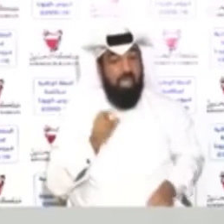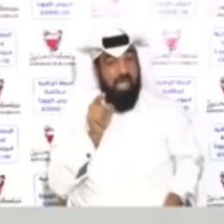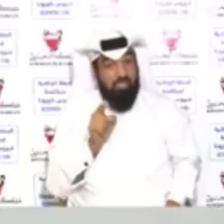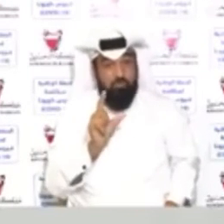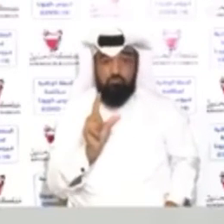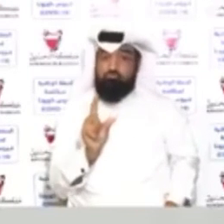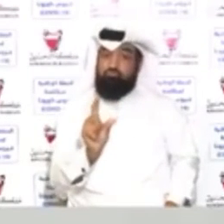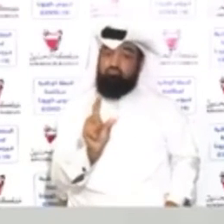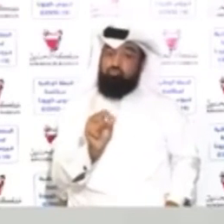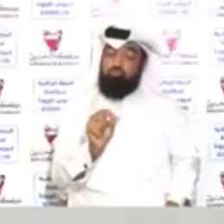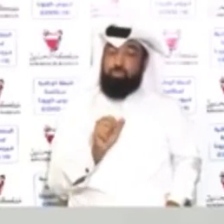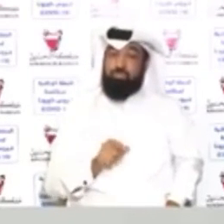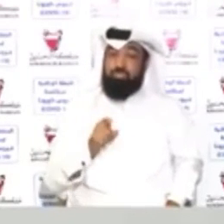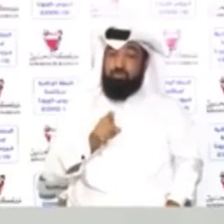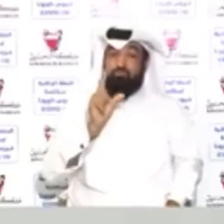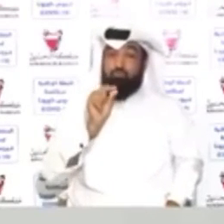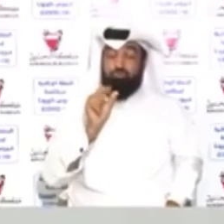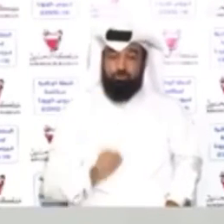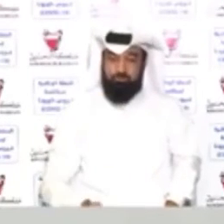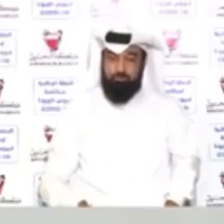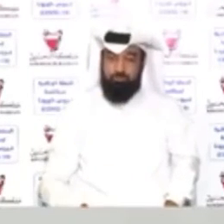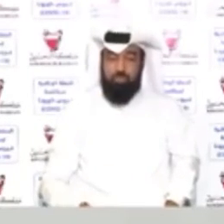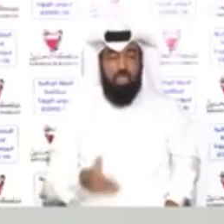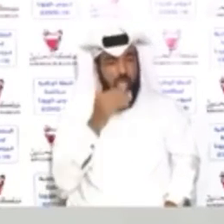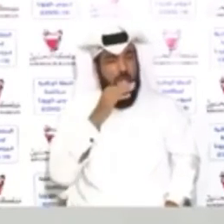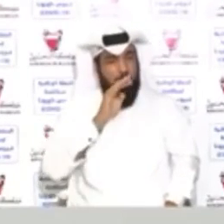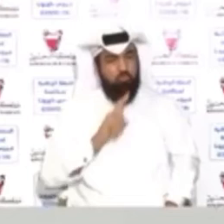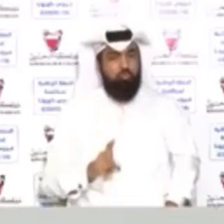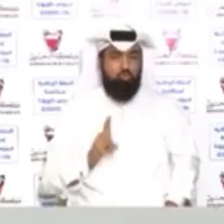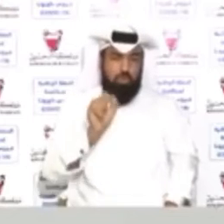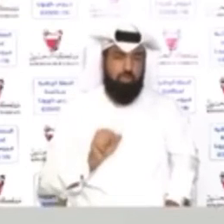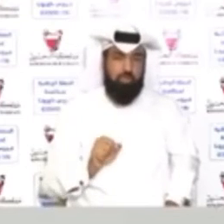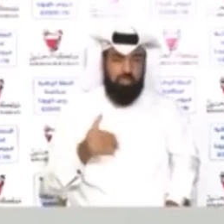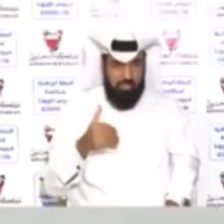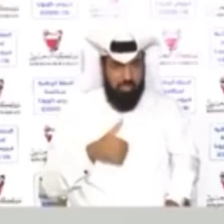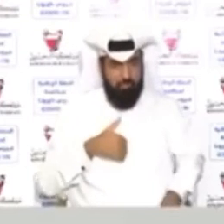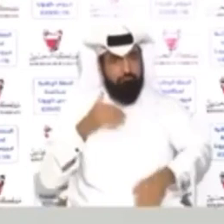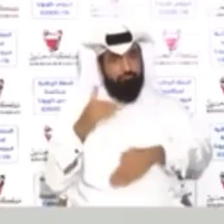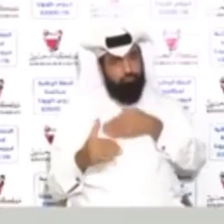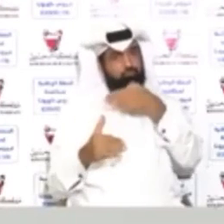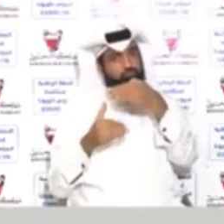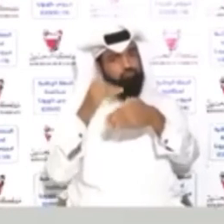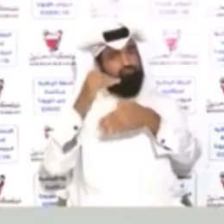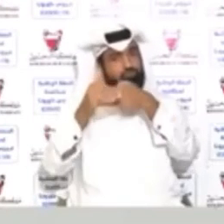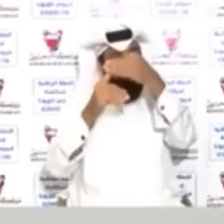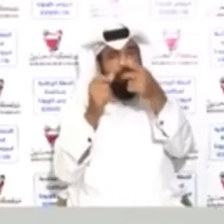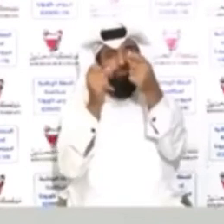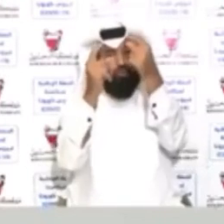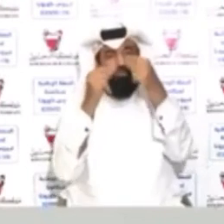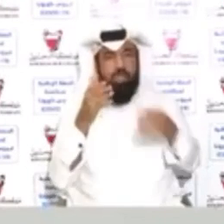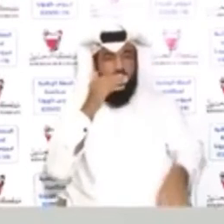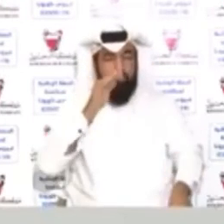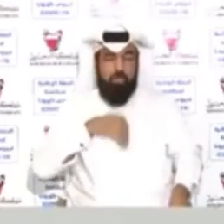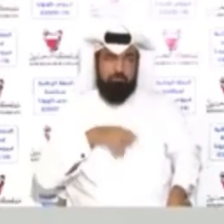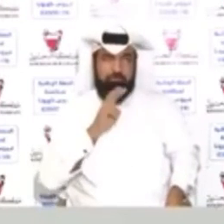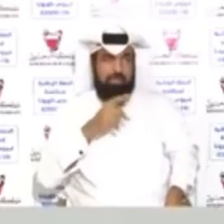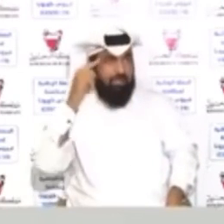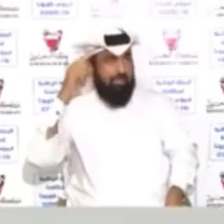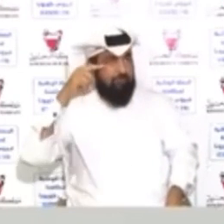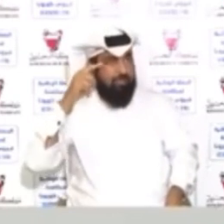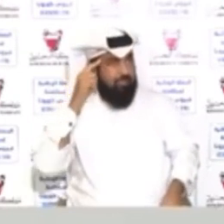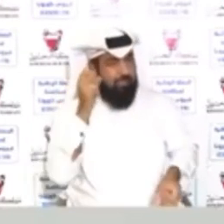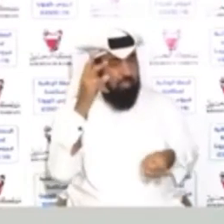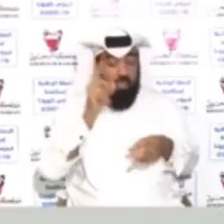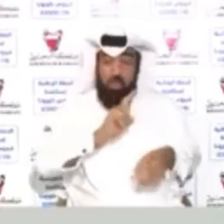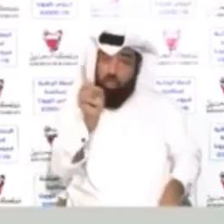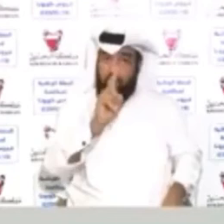نسبة تشافي كبيرة جدا في البحرين، فالحمد لله بالعامين التقدم المرصود بحسب النتائج، ما نقول احنا والله كلام من غير عامة